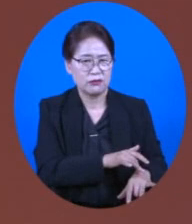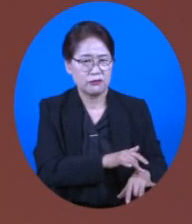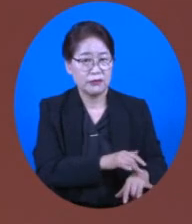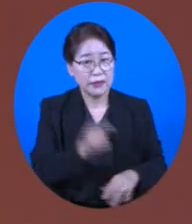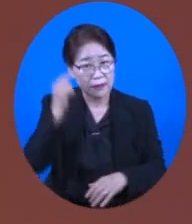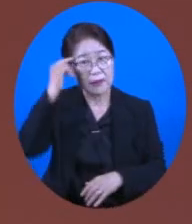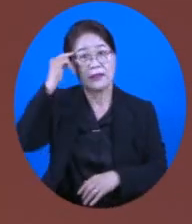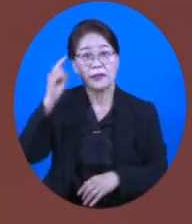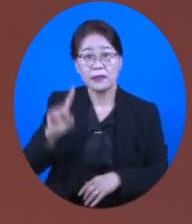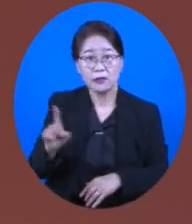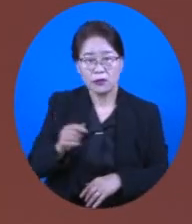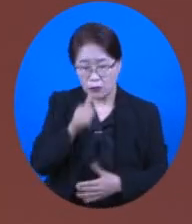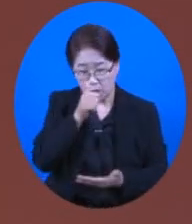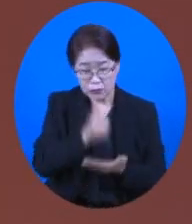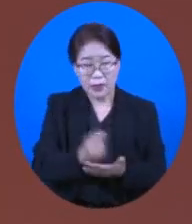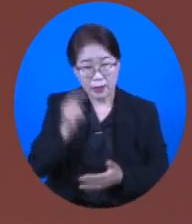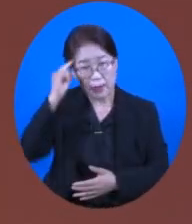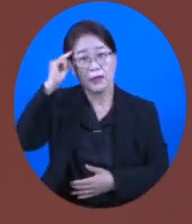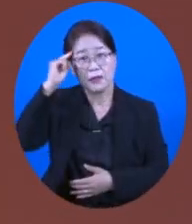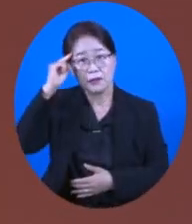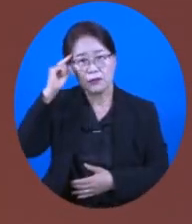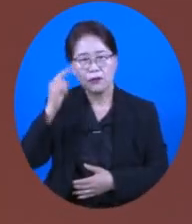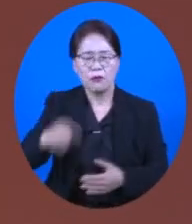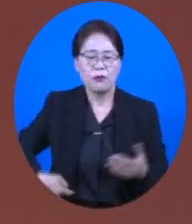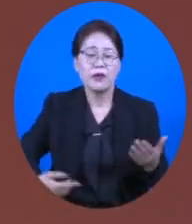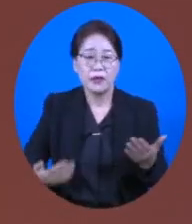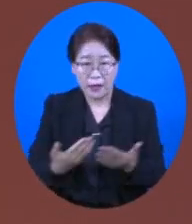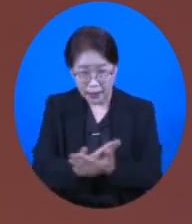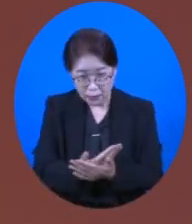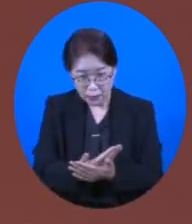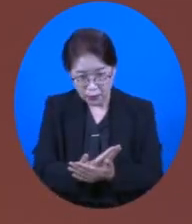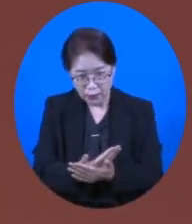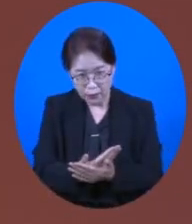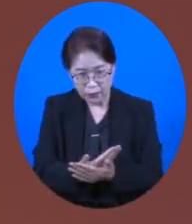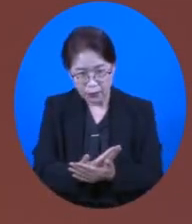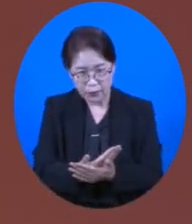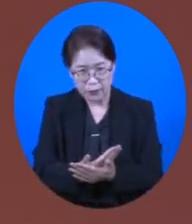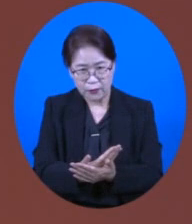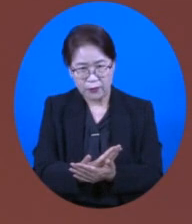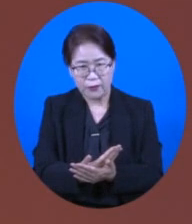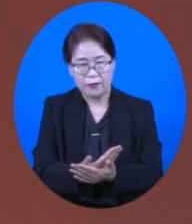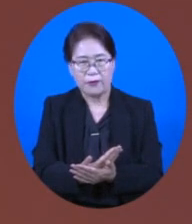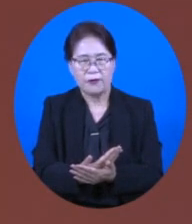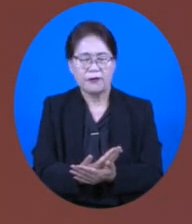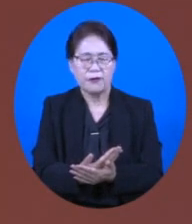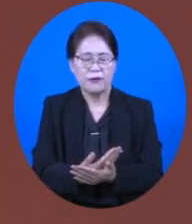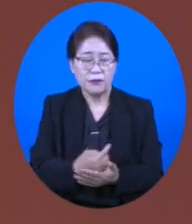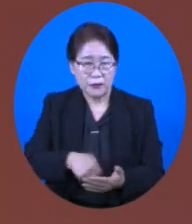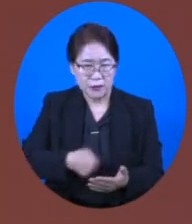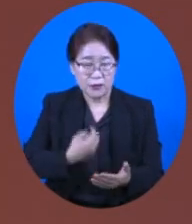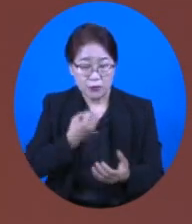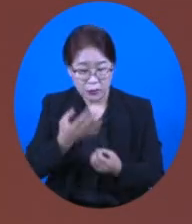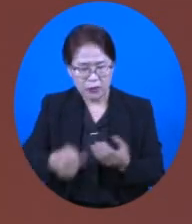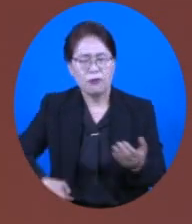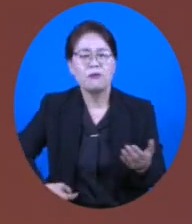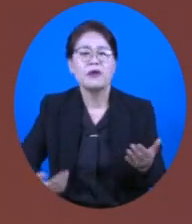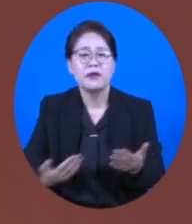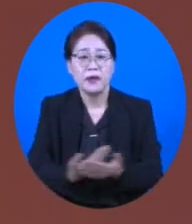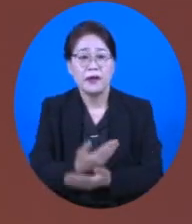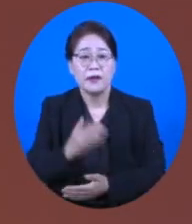성령께서 주시는 죄의 자각은 목표가 뭐예요? 죄를 깨닫고 자백하고 회개하는 데